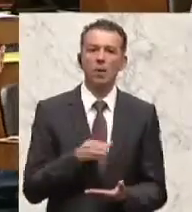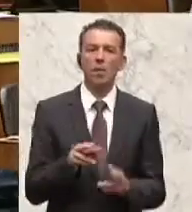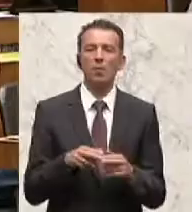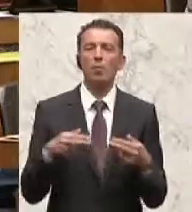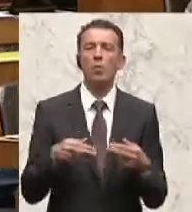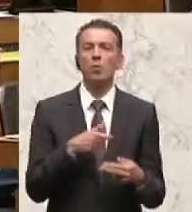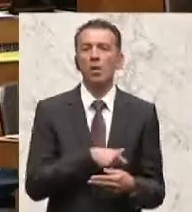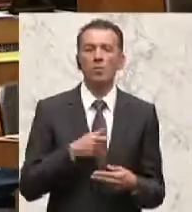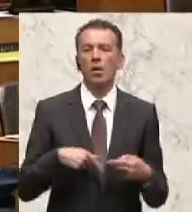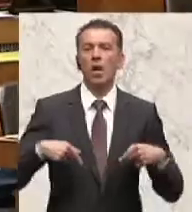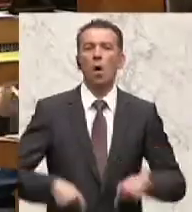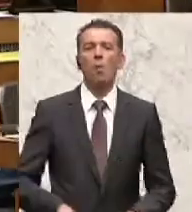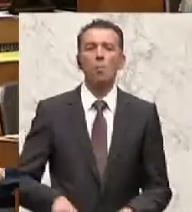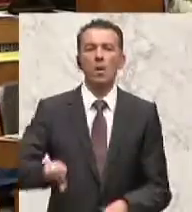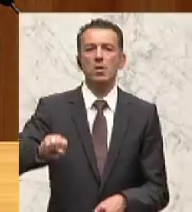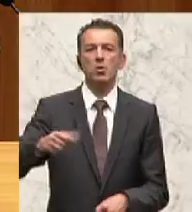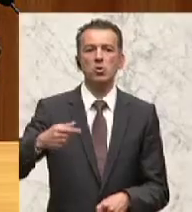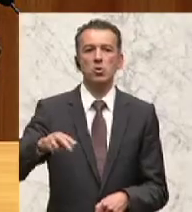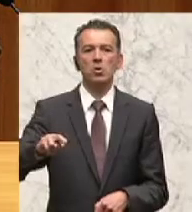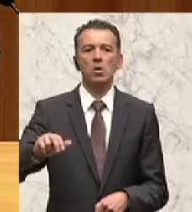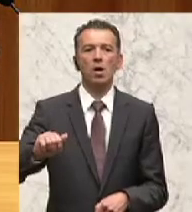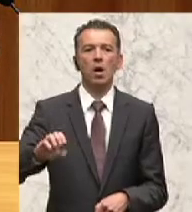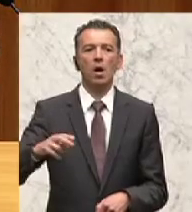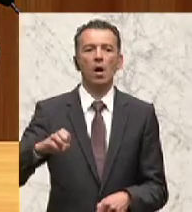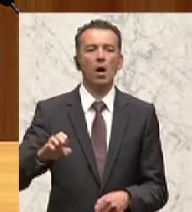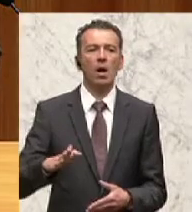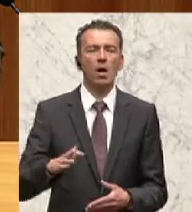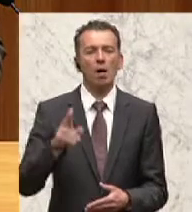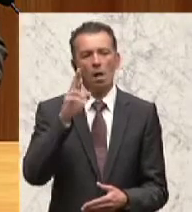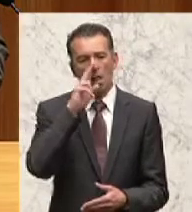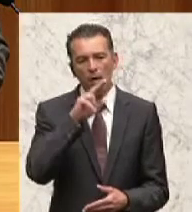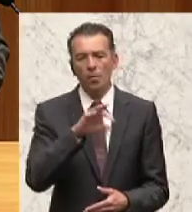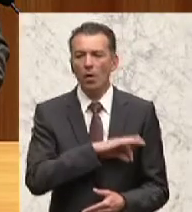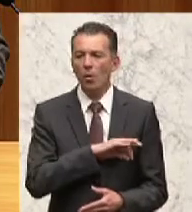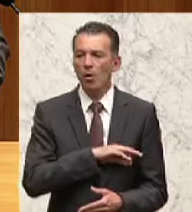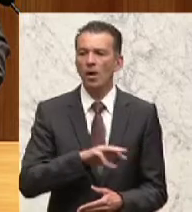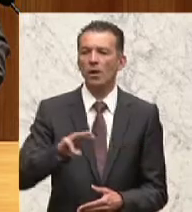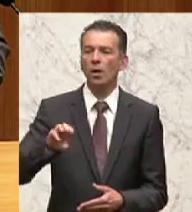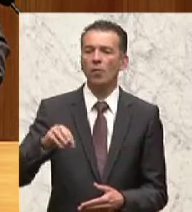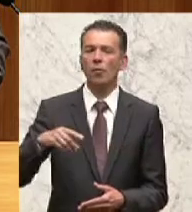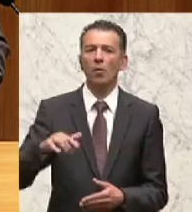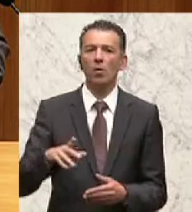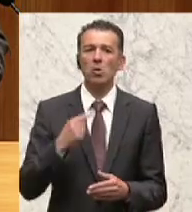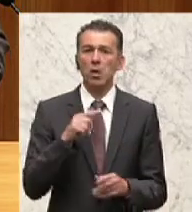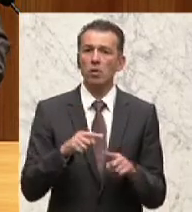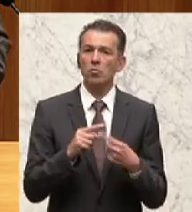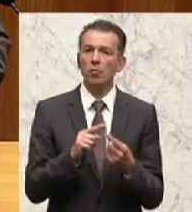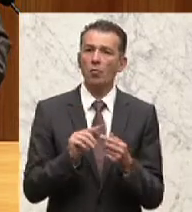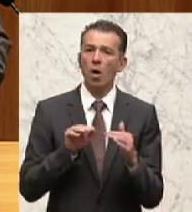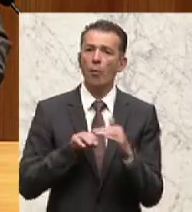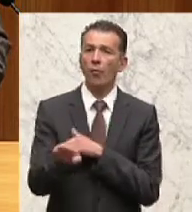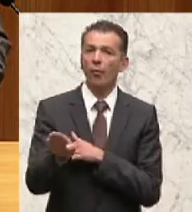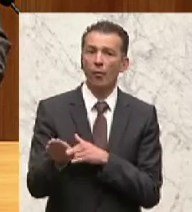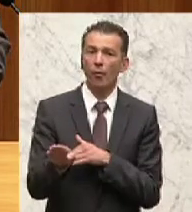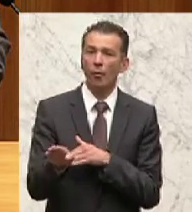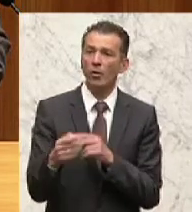Heinz-Christian Strache. Und lieber Kollege Wöginger, wenn du sagst, wir verschüssen uns aus dieser Debatte, dann